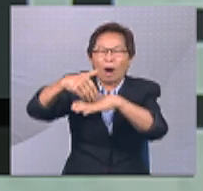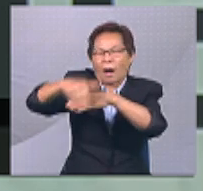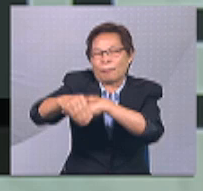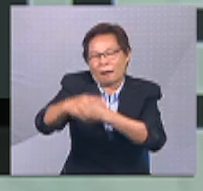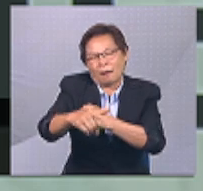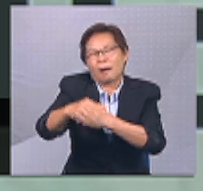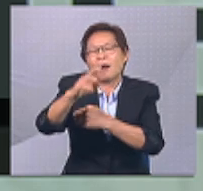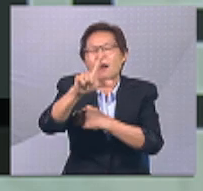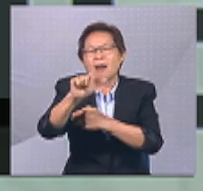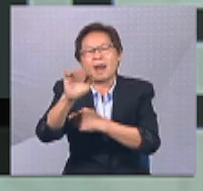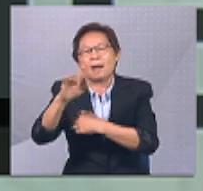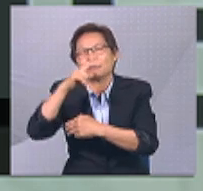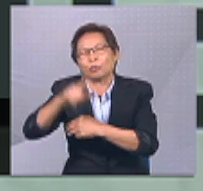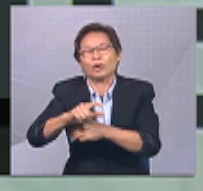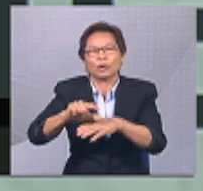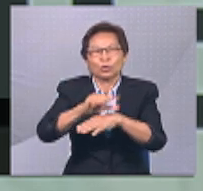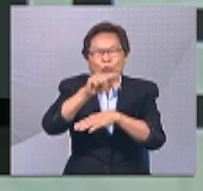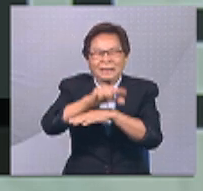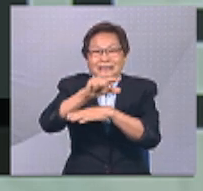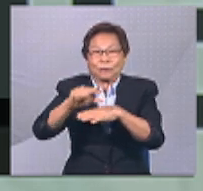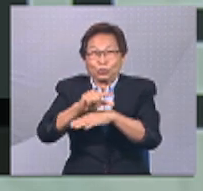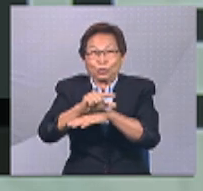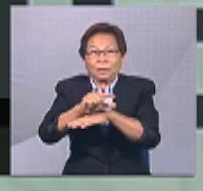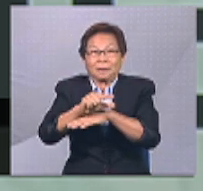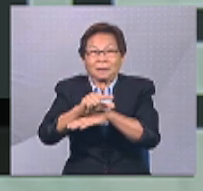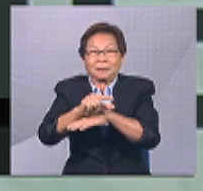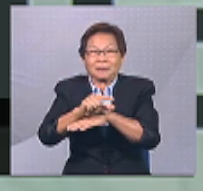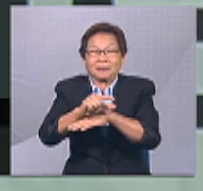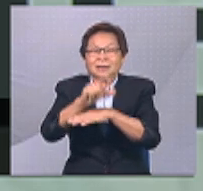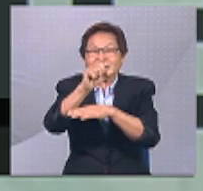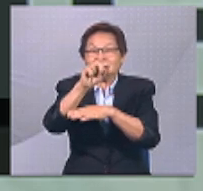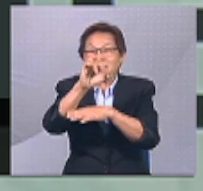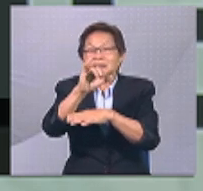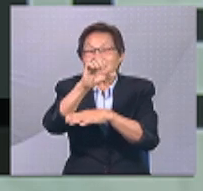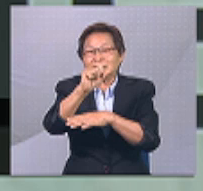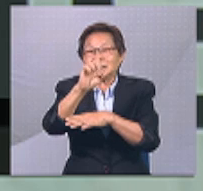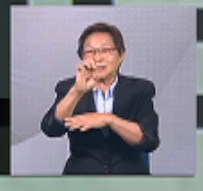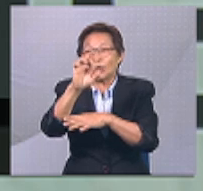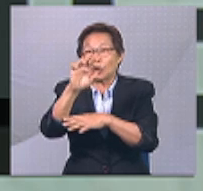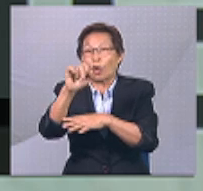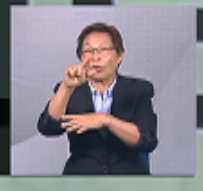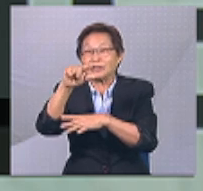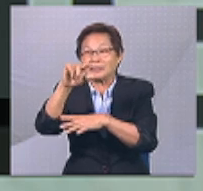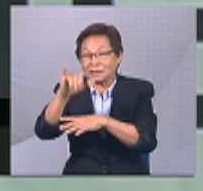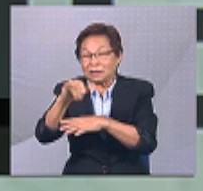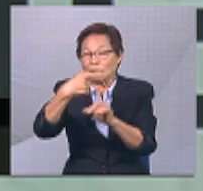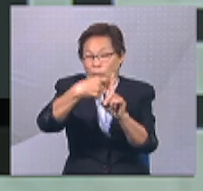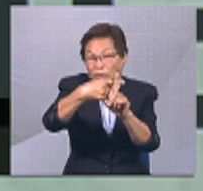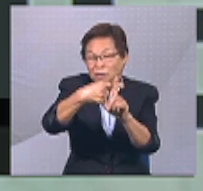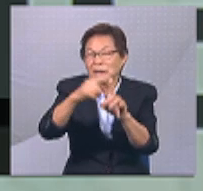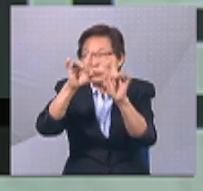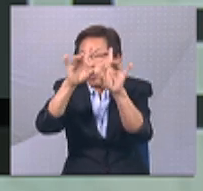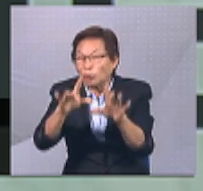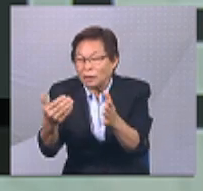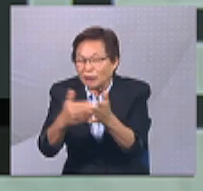makmal. Jadi dengan gunakan serologi, kalau serologi dia positif, jadi kita kena uji semula